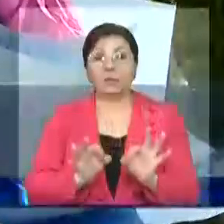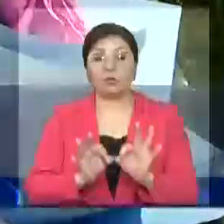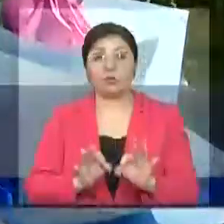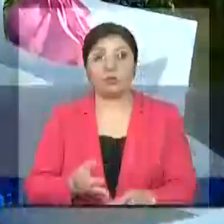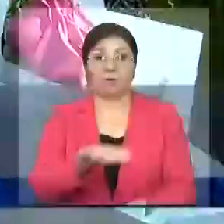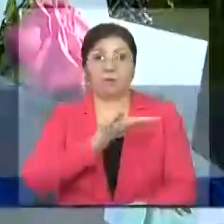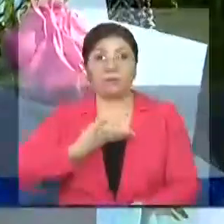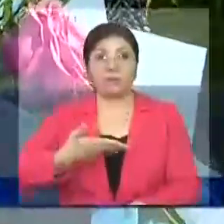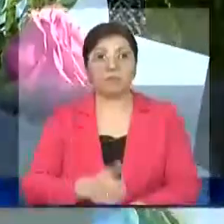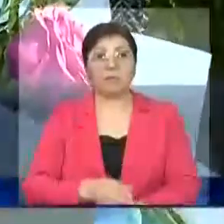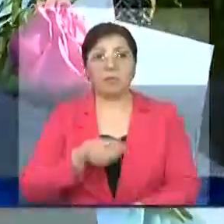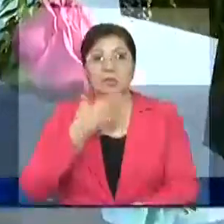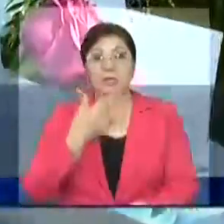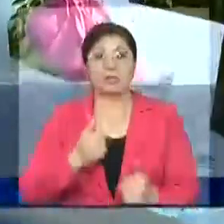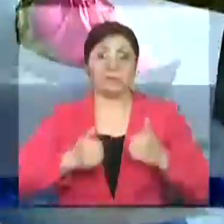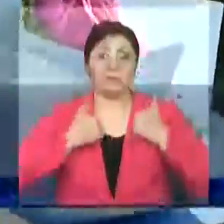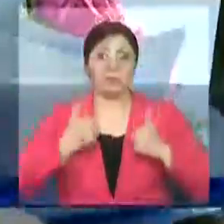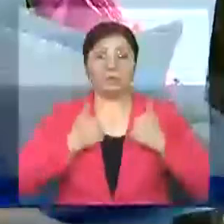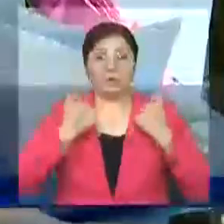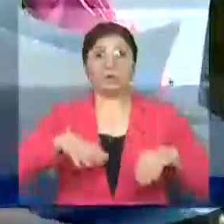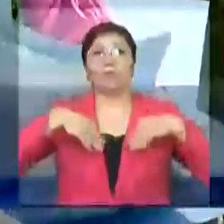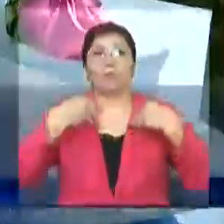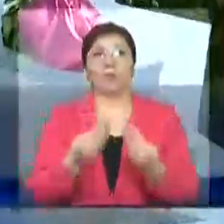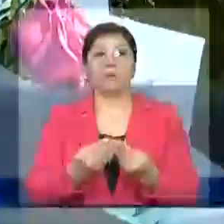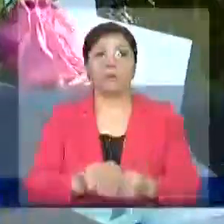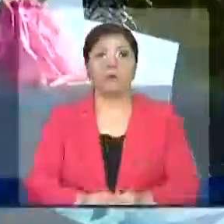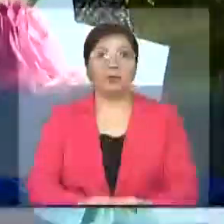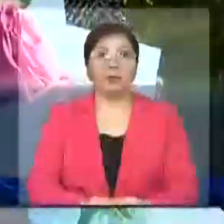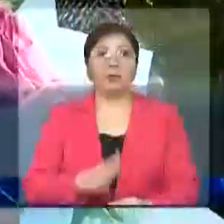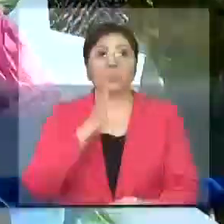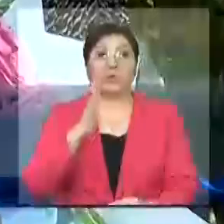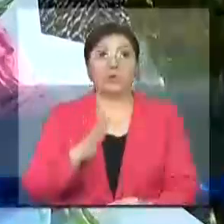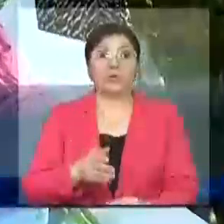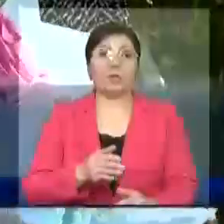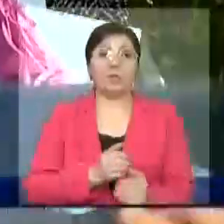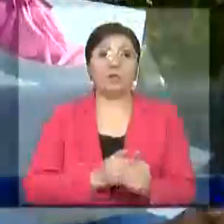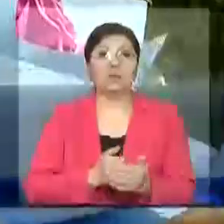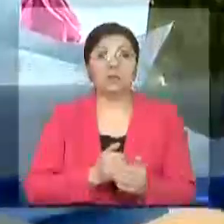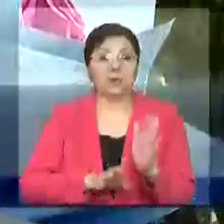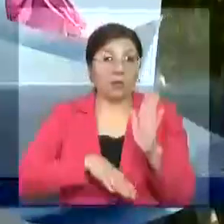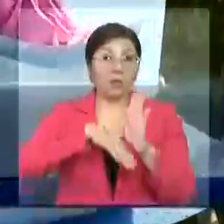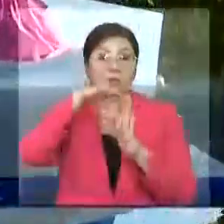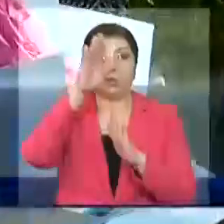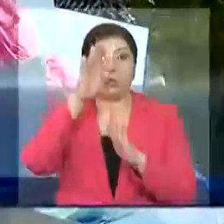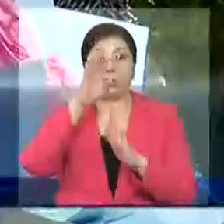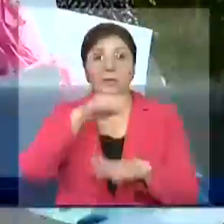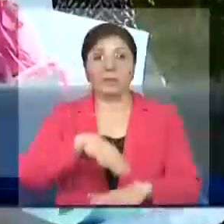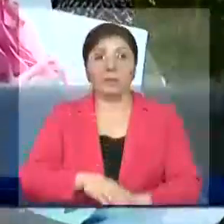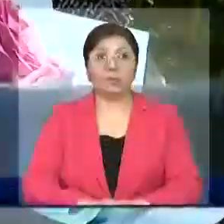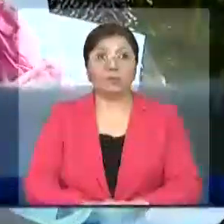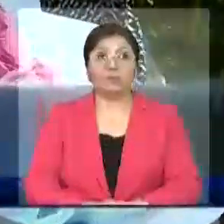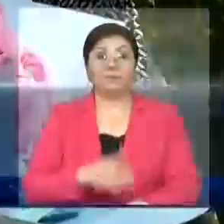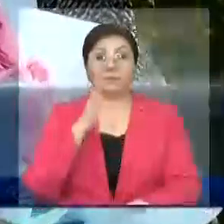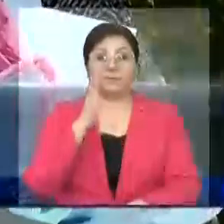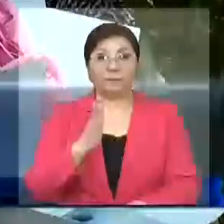бізге жақсы стимул береді. Келешекте одан да үлкен жаңағыдай